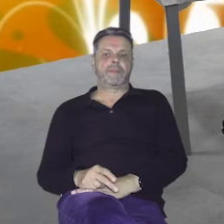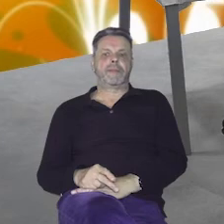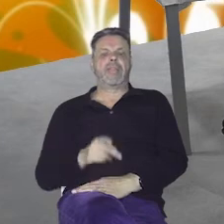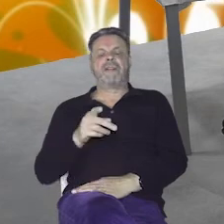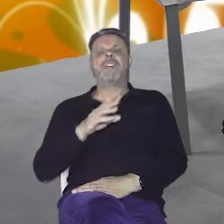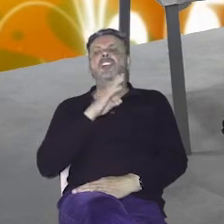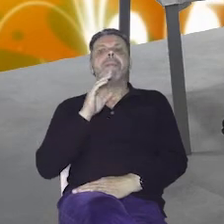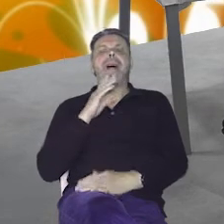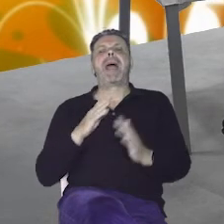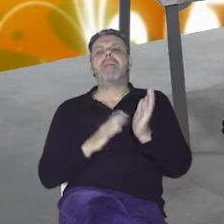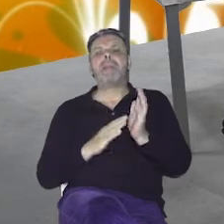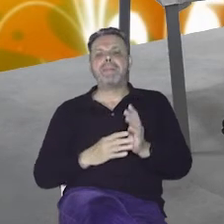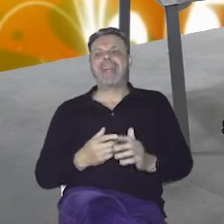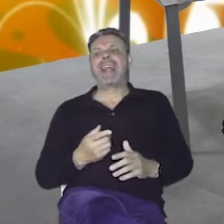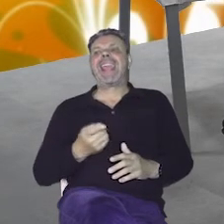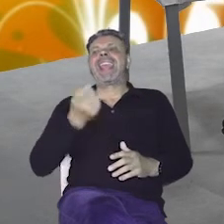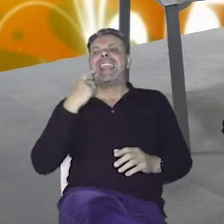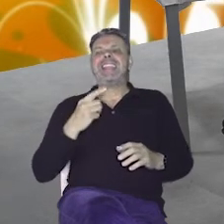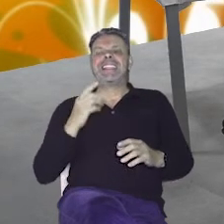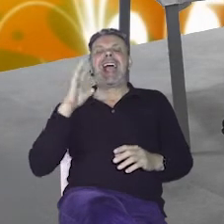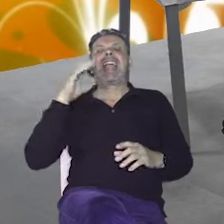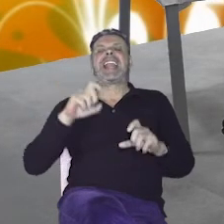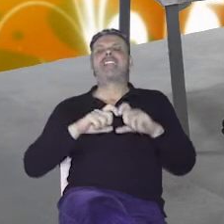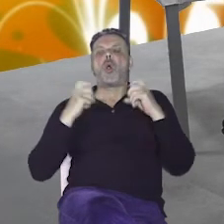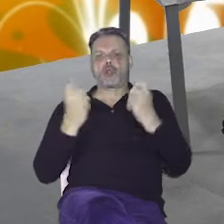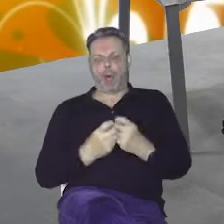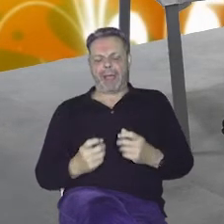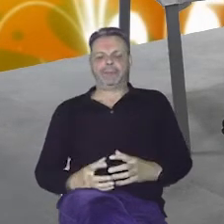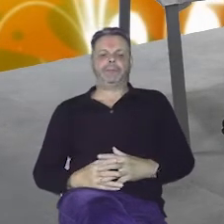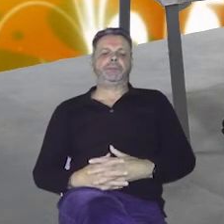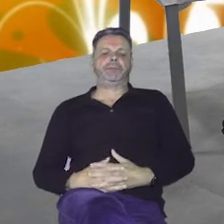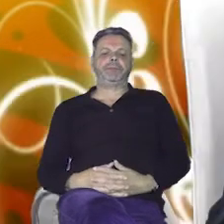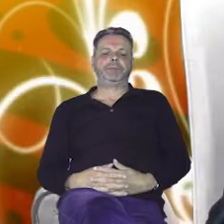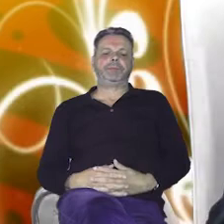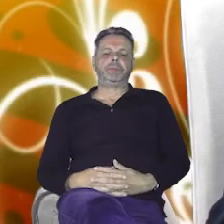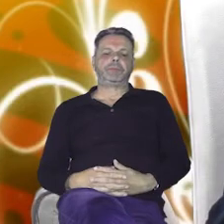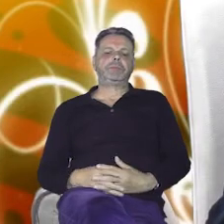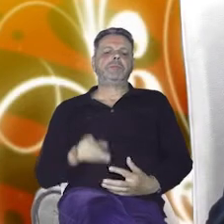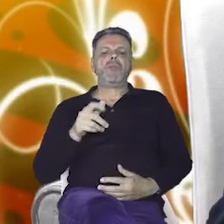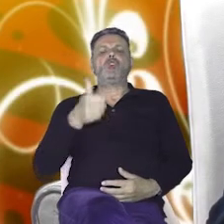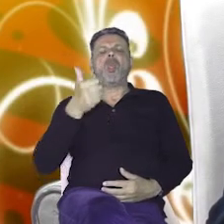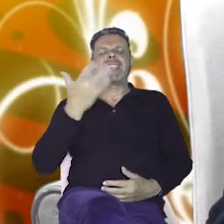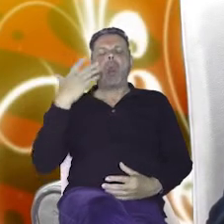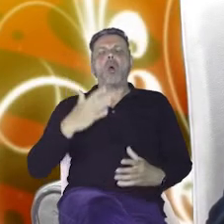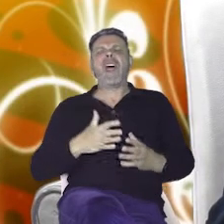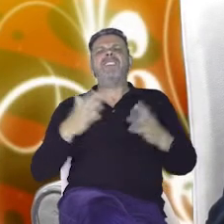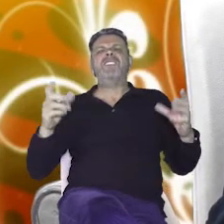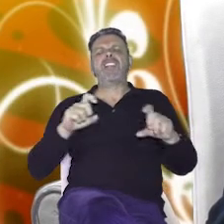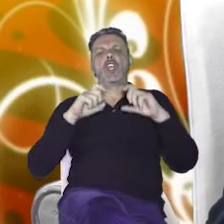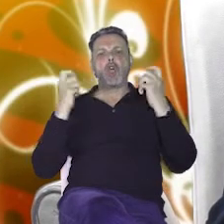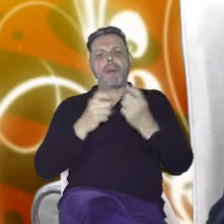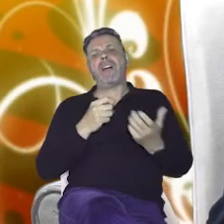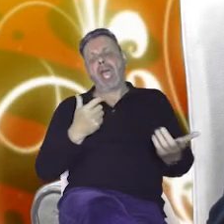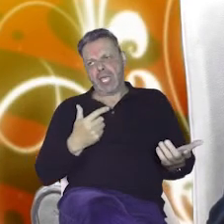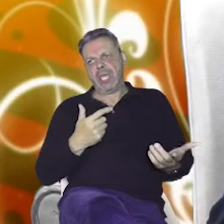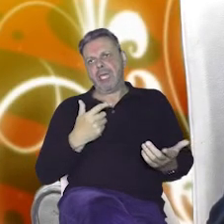iz gradskog doma, nije nekog lijevo. Da, znači, to je jedan od većih domova i slovio je kao